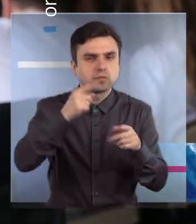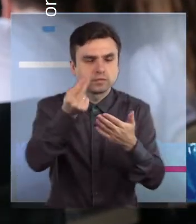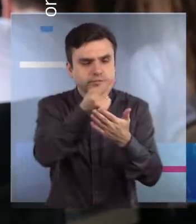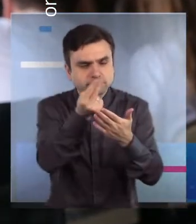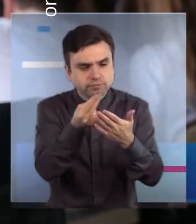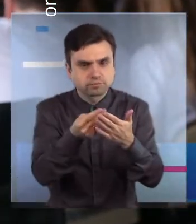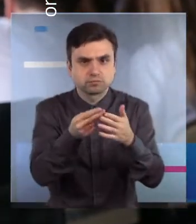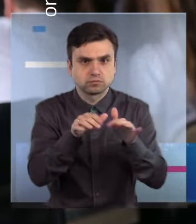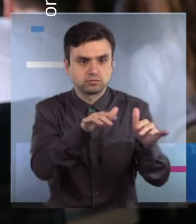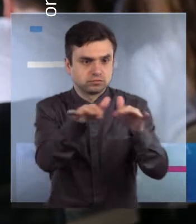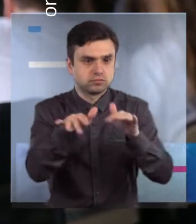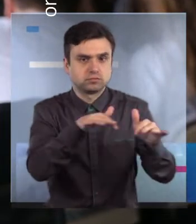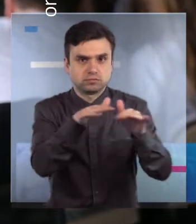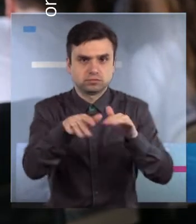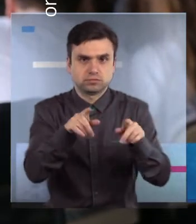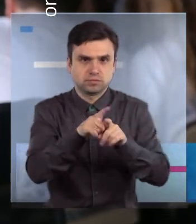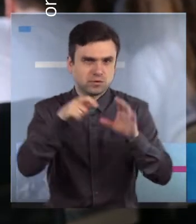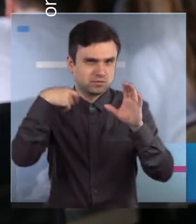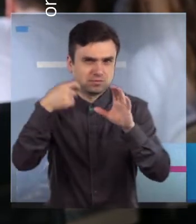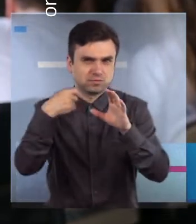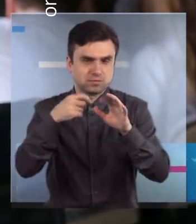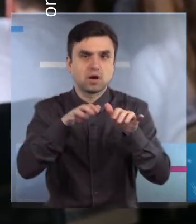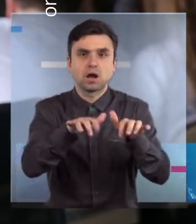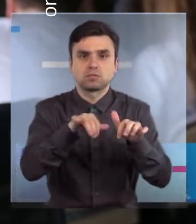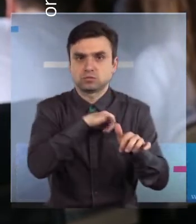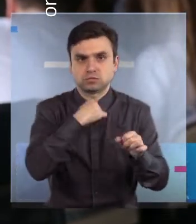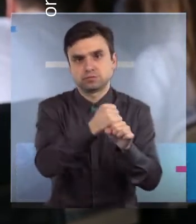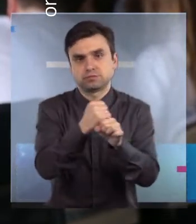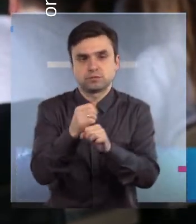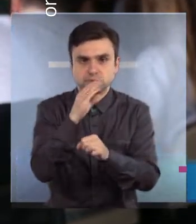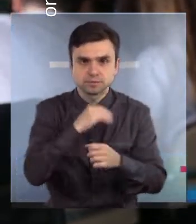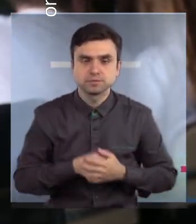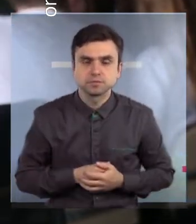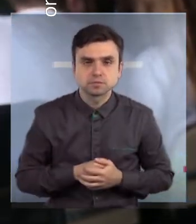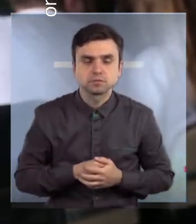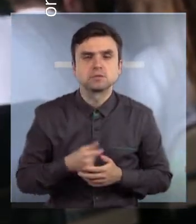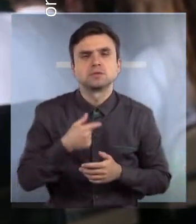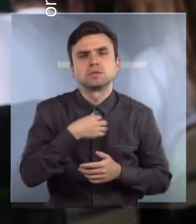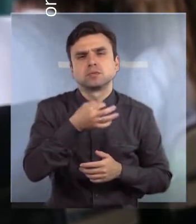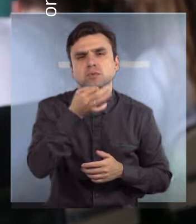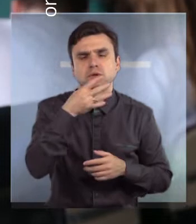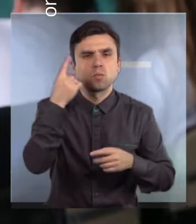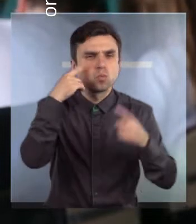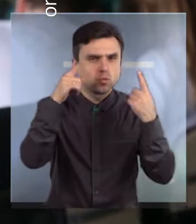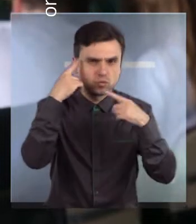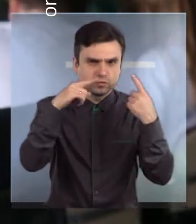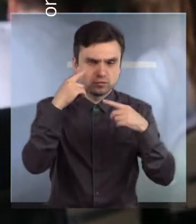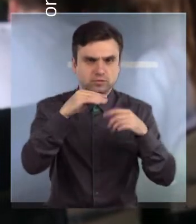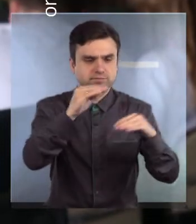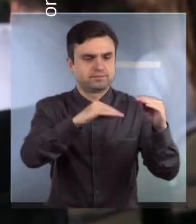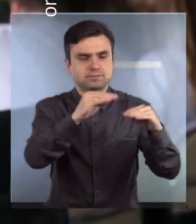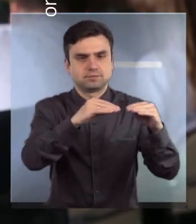люблю робити мультики, прості, ну, з куклами. Во-вторых, люблю их смотреть. И